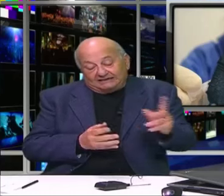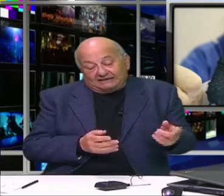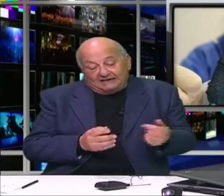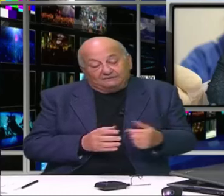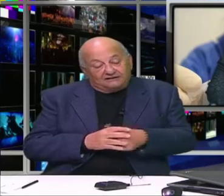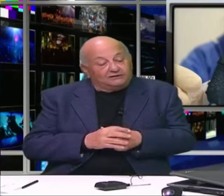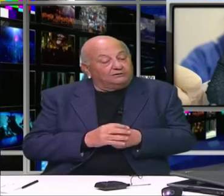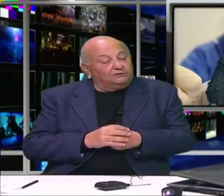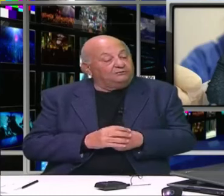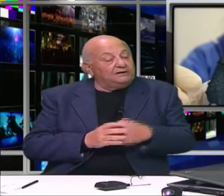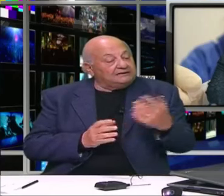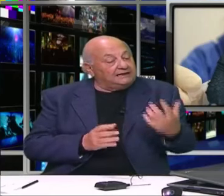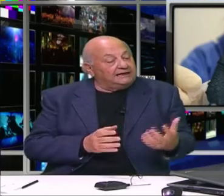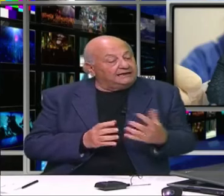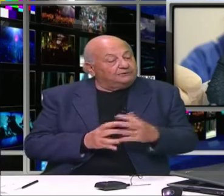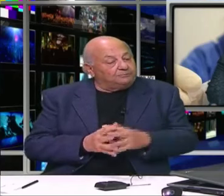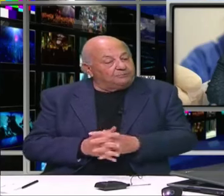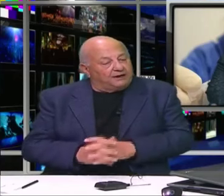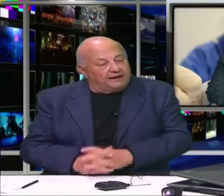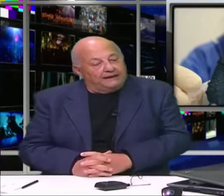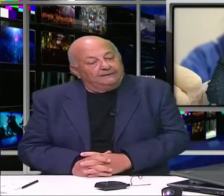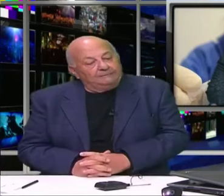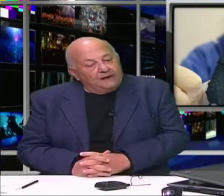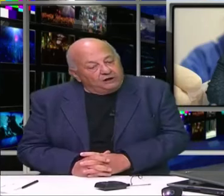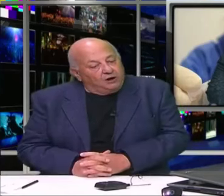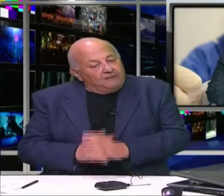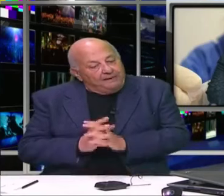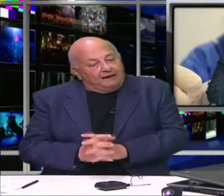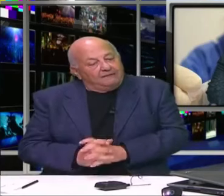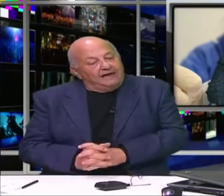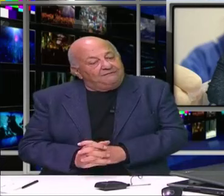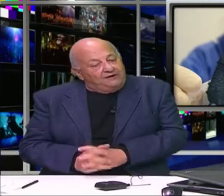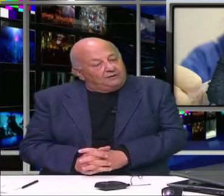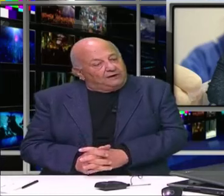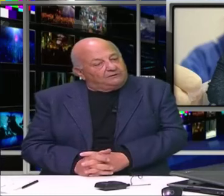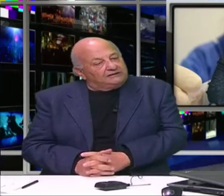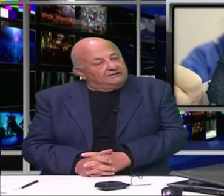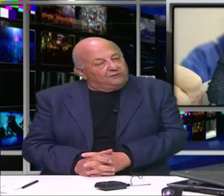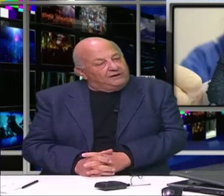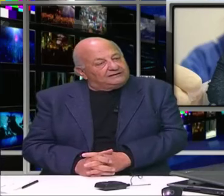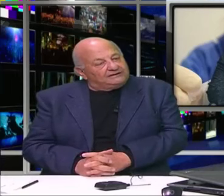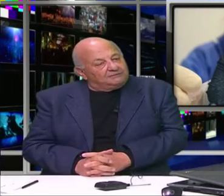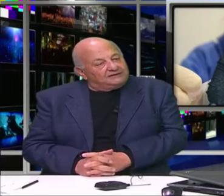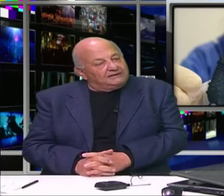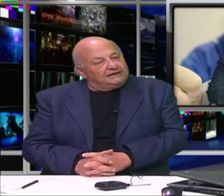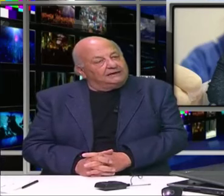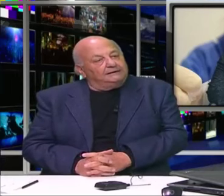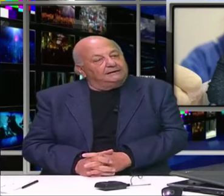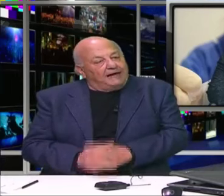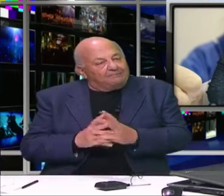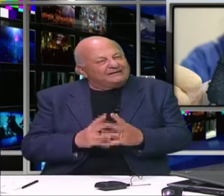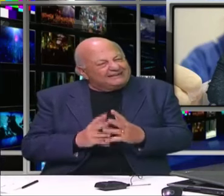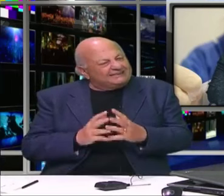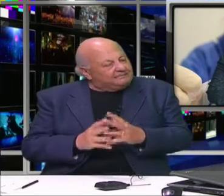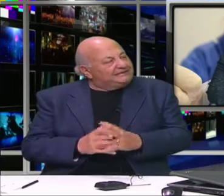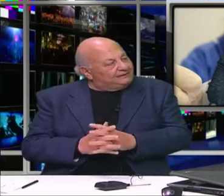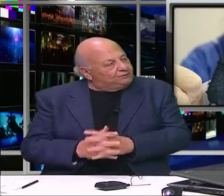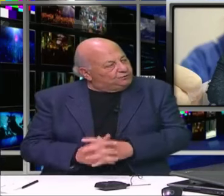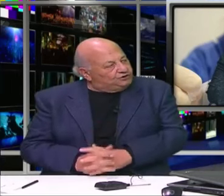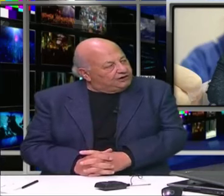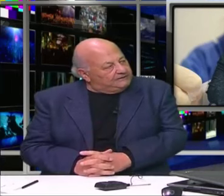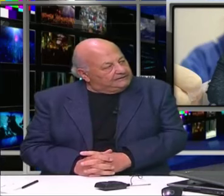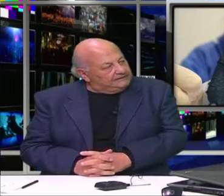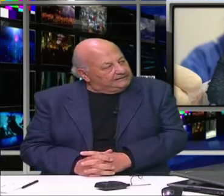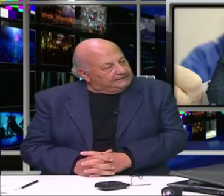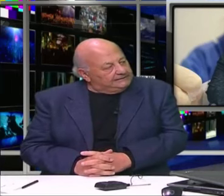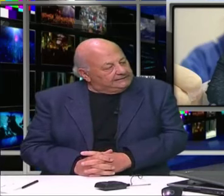eccetera eccetera, il vaccino antinfluenzale, chiedo proprio a lei, Iole, ma è vero che questa influenza si presenta abbastanza